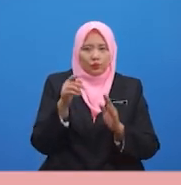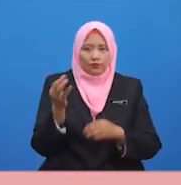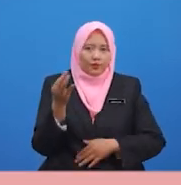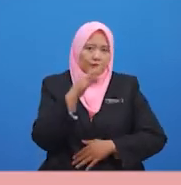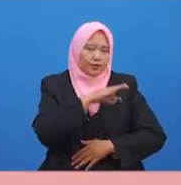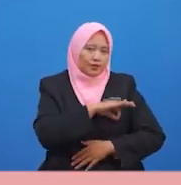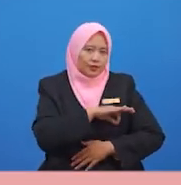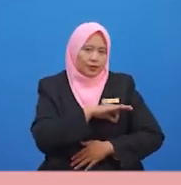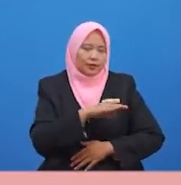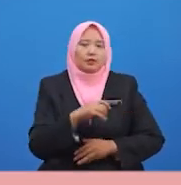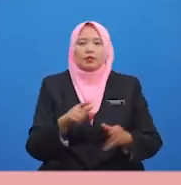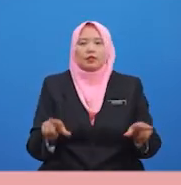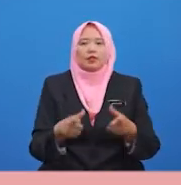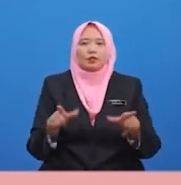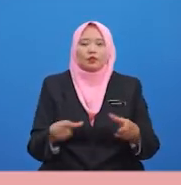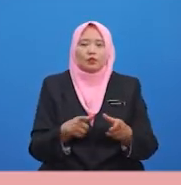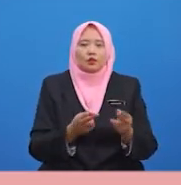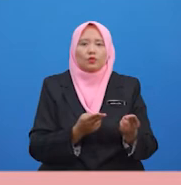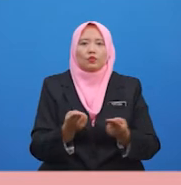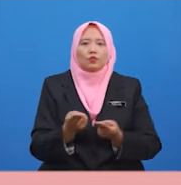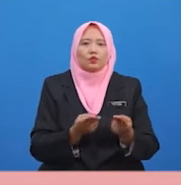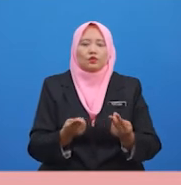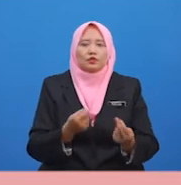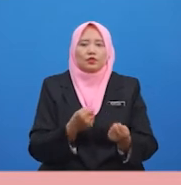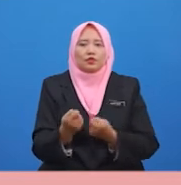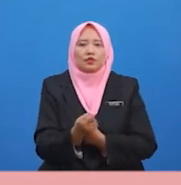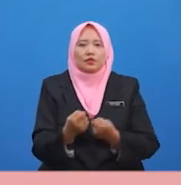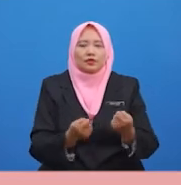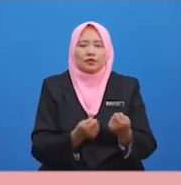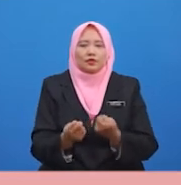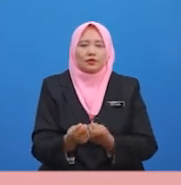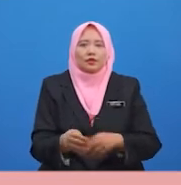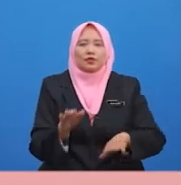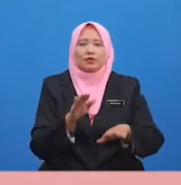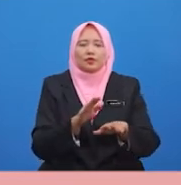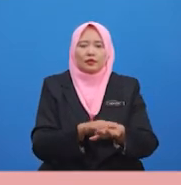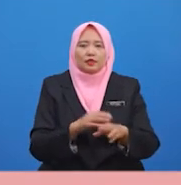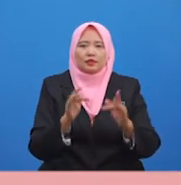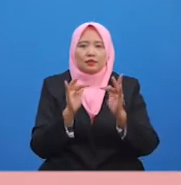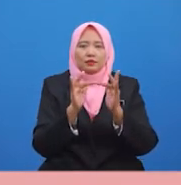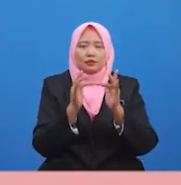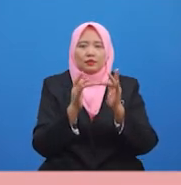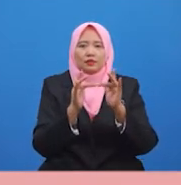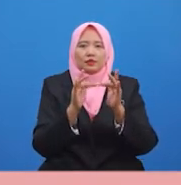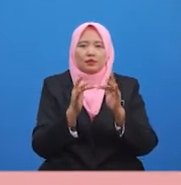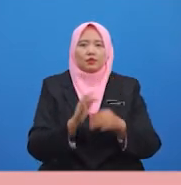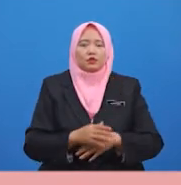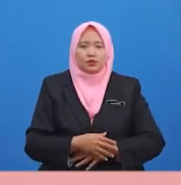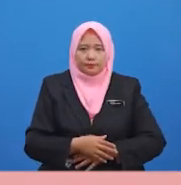semakin mendapat sambutan. Kehendak soalannya adalah kelebihan